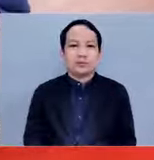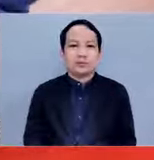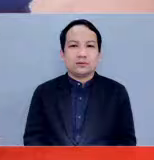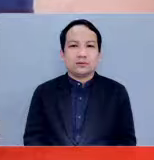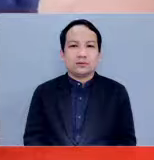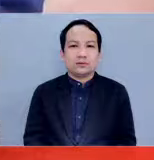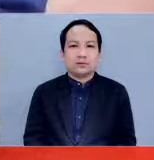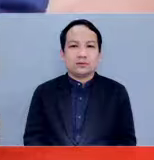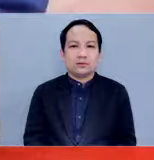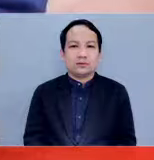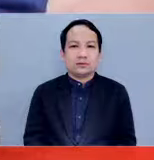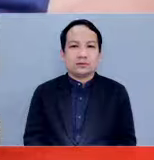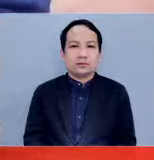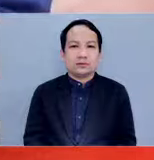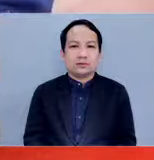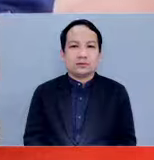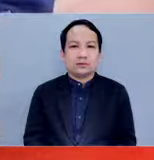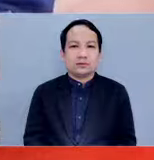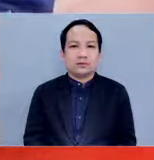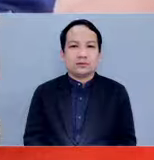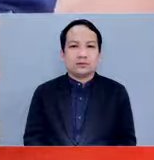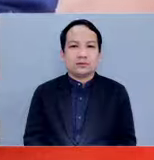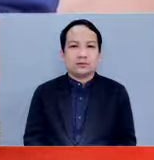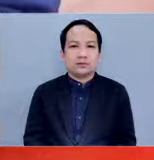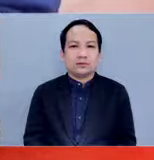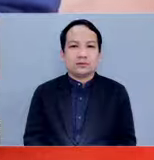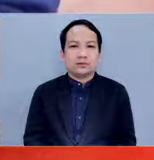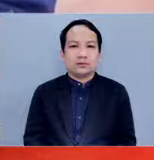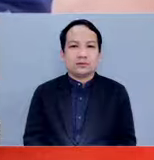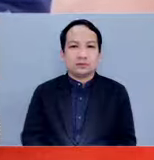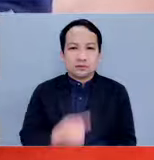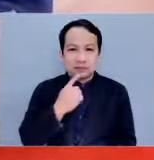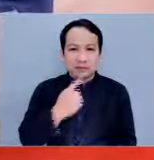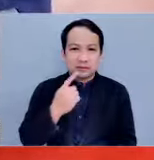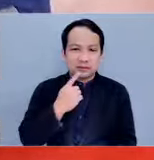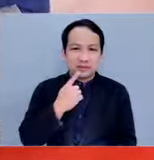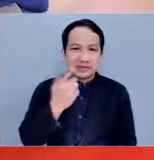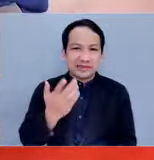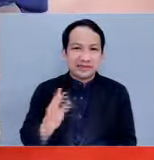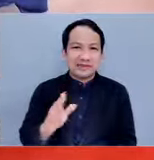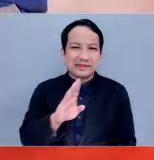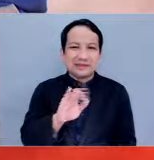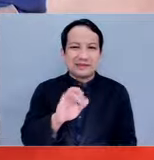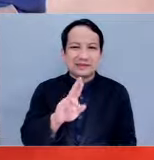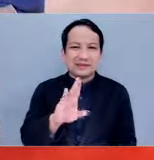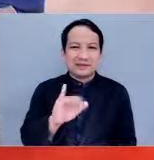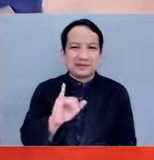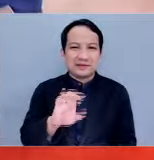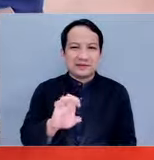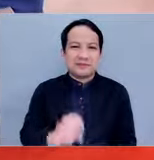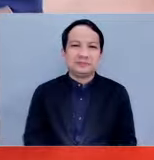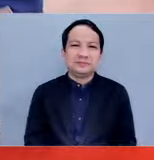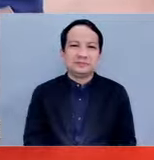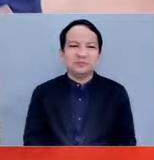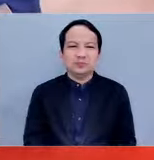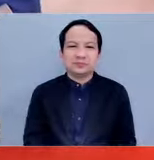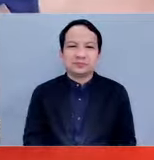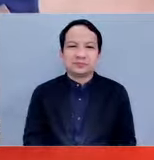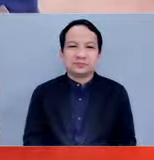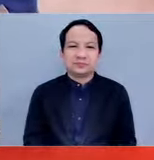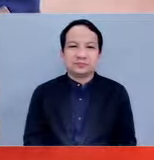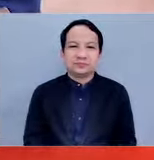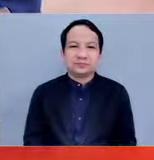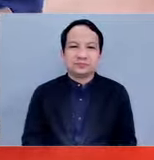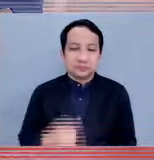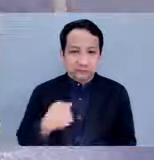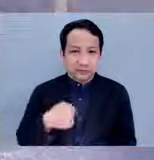Barbie. Tinan mo, namiss ko talaga si Barbie. Hi, good morning! Good morning, diba? Pero alam mo, as a cat dad